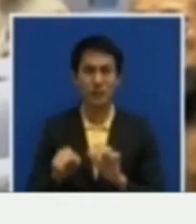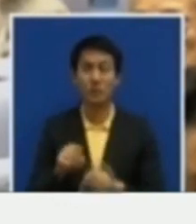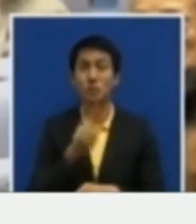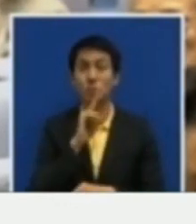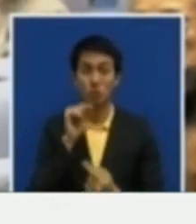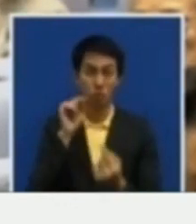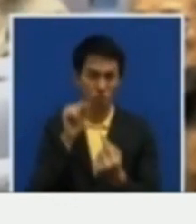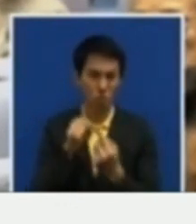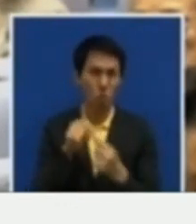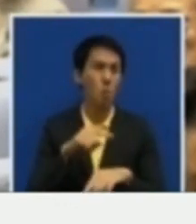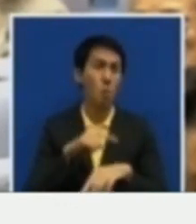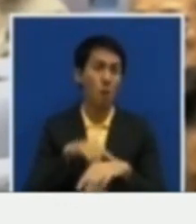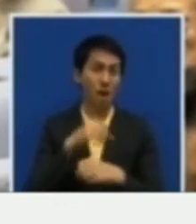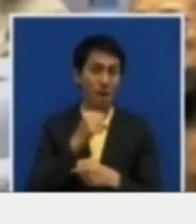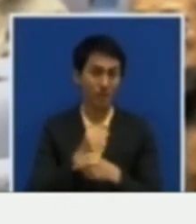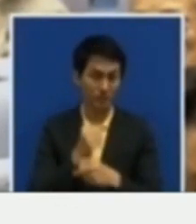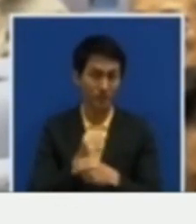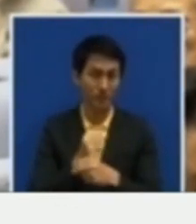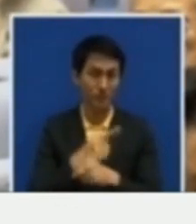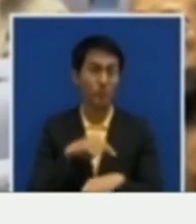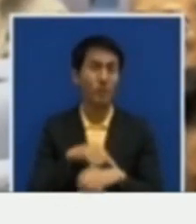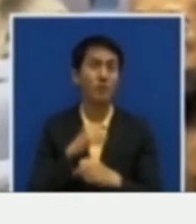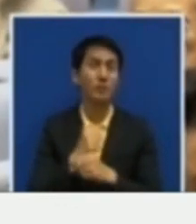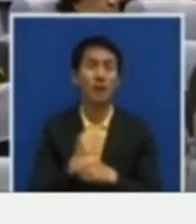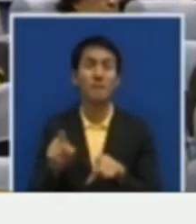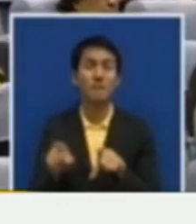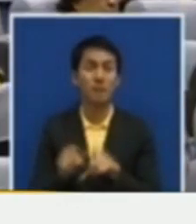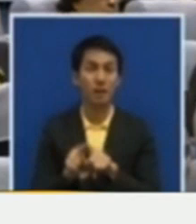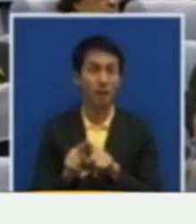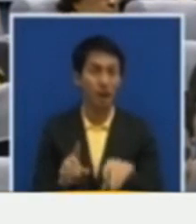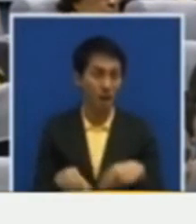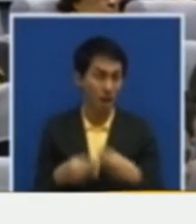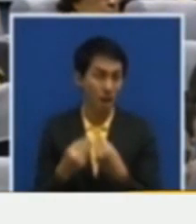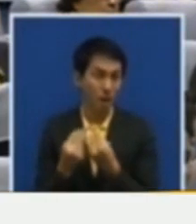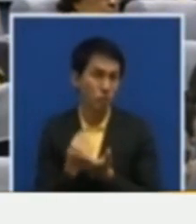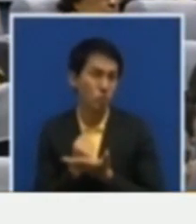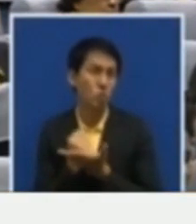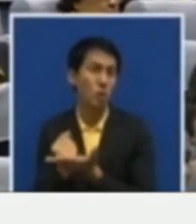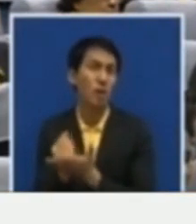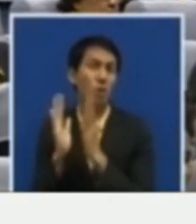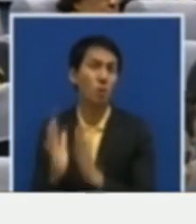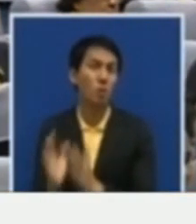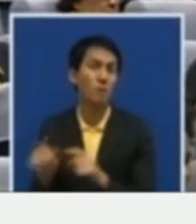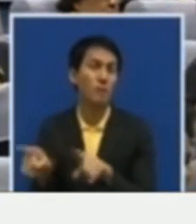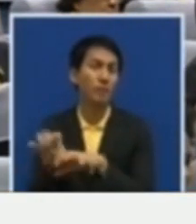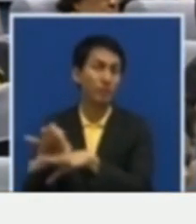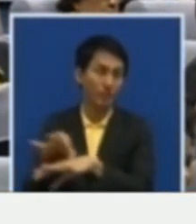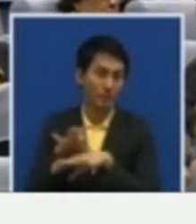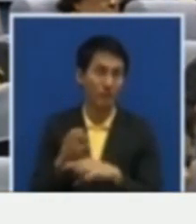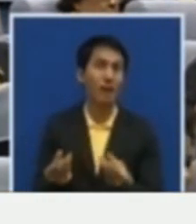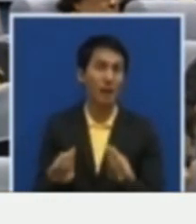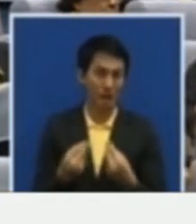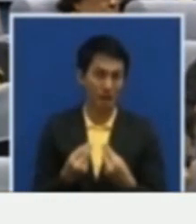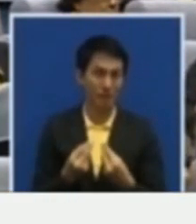ลยดูโหรงเหรงดังนั้นเวลาไปทานอาหารกลางวันขอให้สลับกันไปเพราะที่ผ่านมาไม่เคยมีประเพณีหยุดพักการประชุ